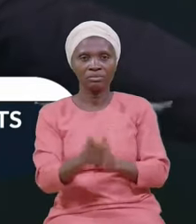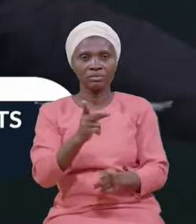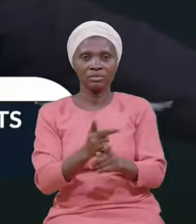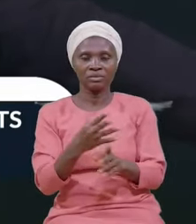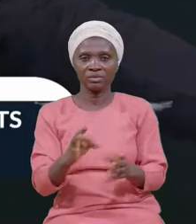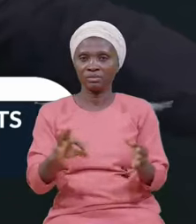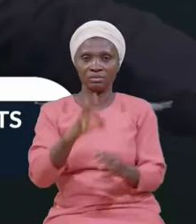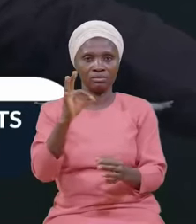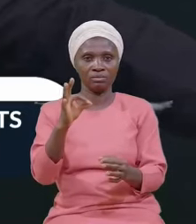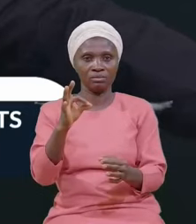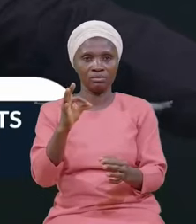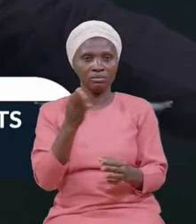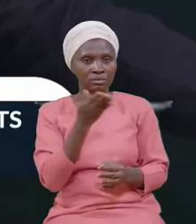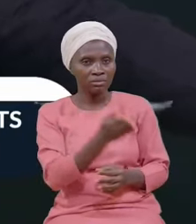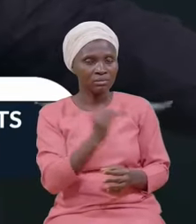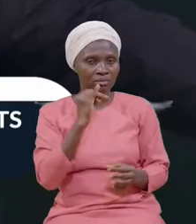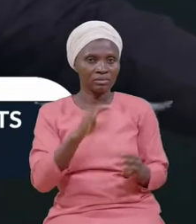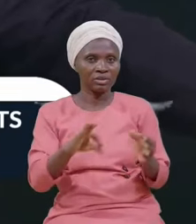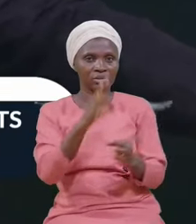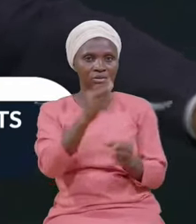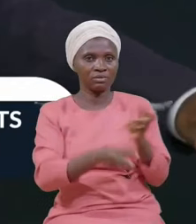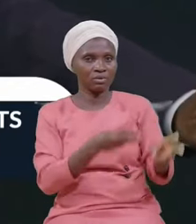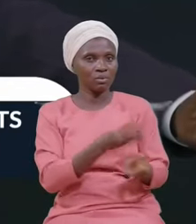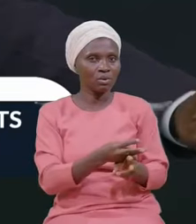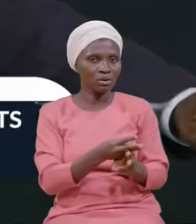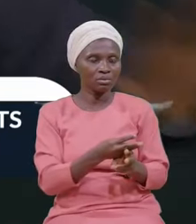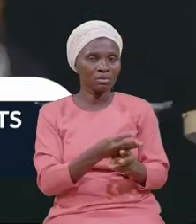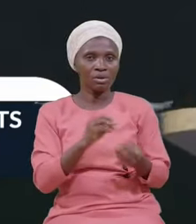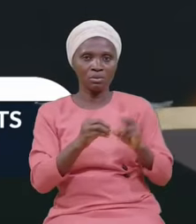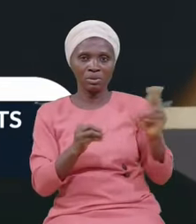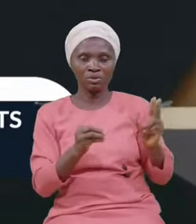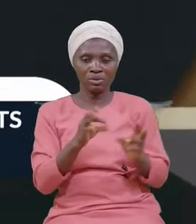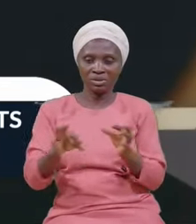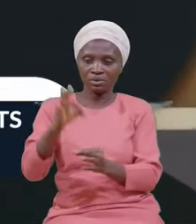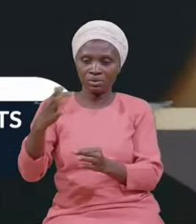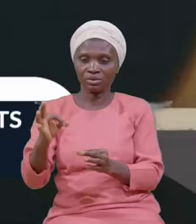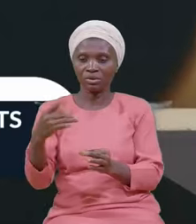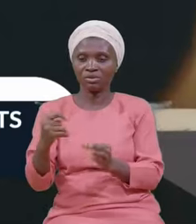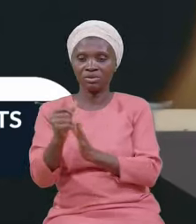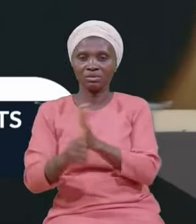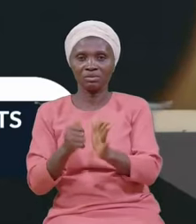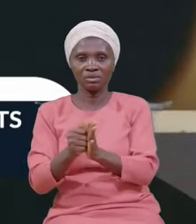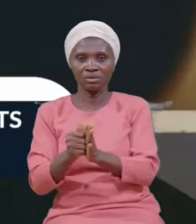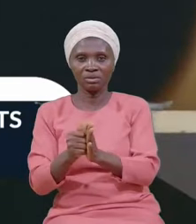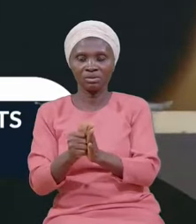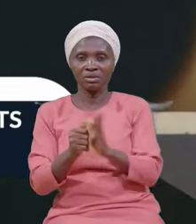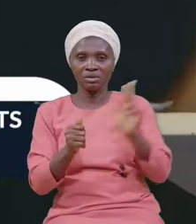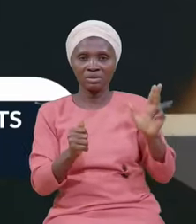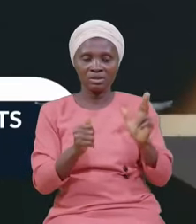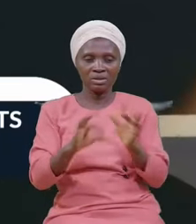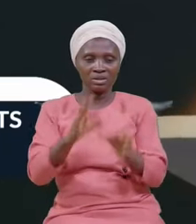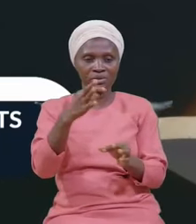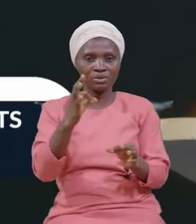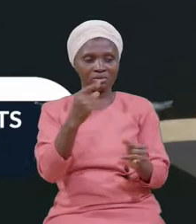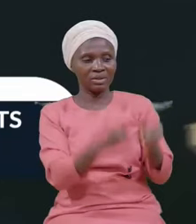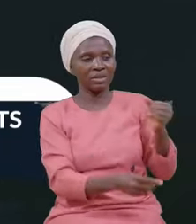l'esprit de l'âge. Il y a l'esprit des derniers jours. certaines personnes sont conduites par